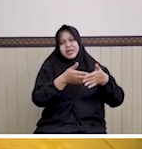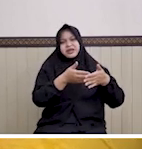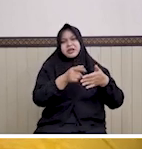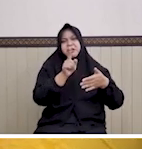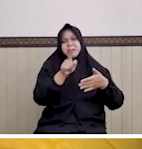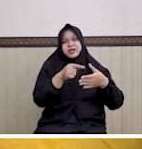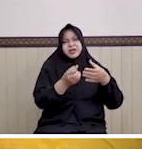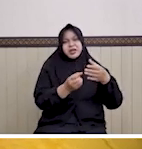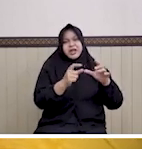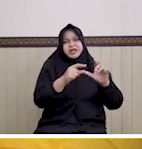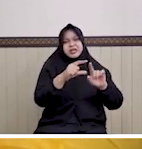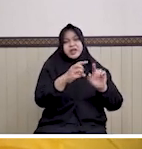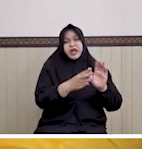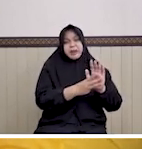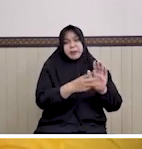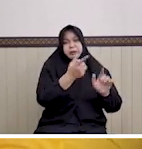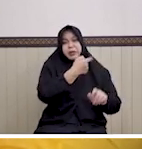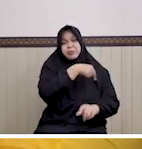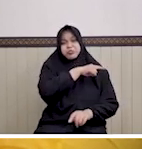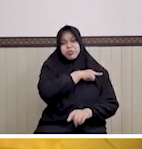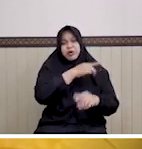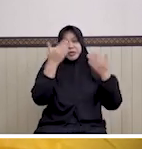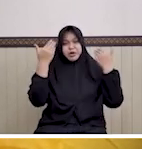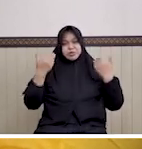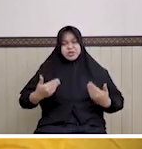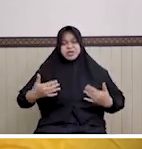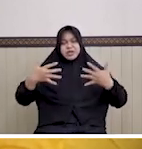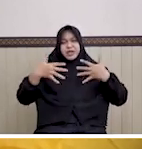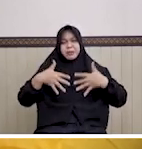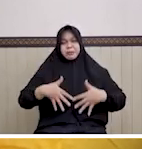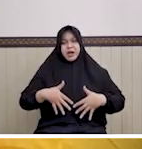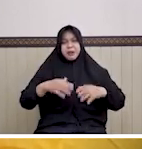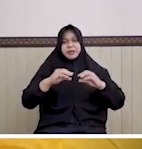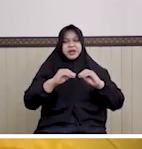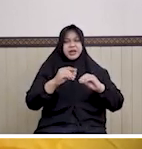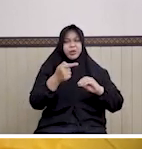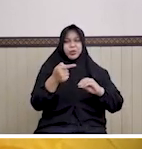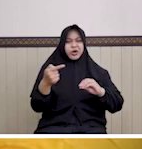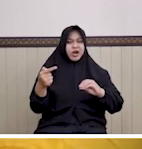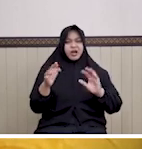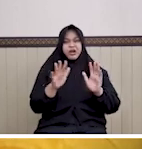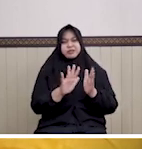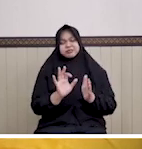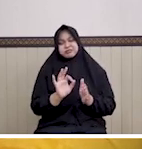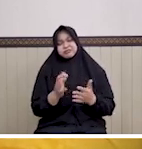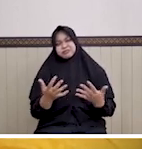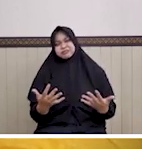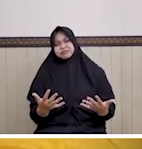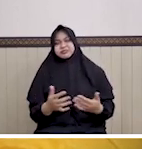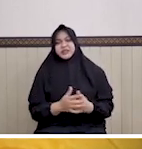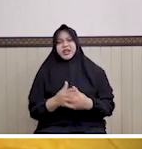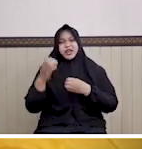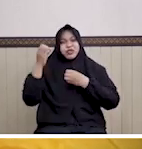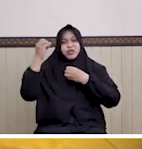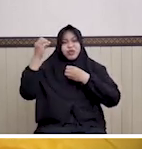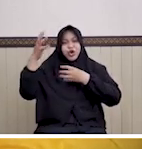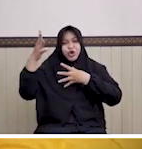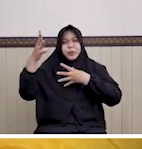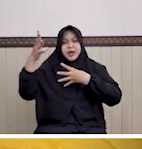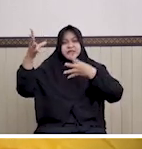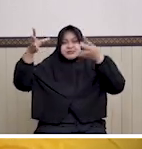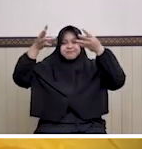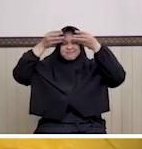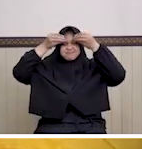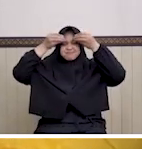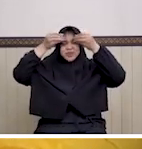sumber daya manusianya jadi lemah hambatan Maya pendidikan politik memadai kemudian asupan